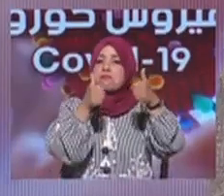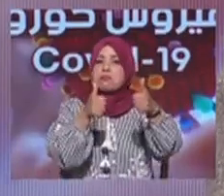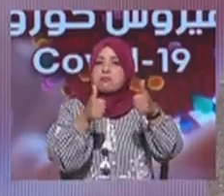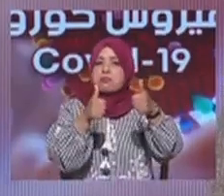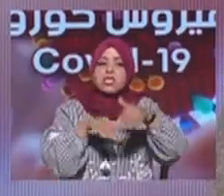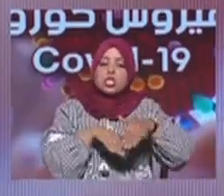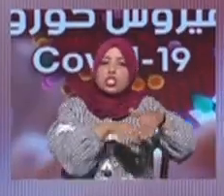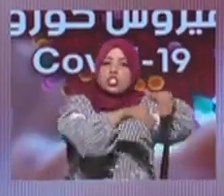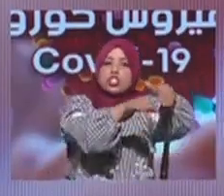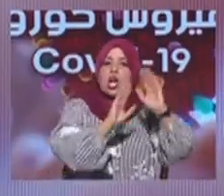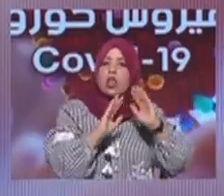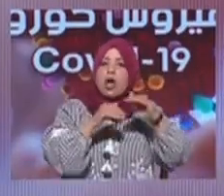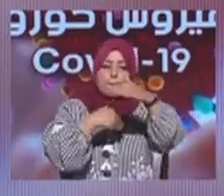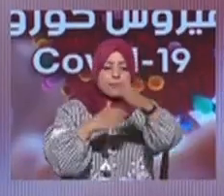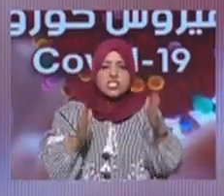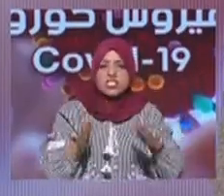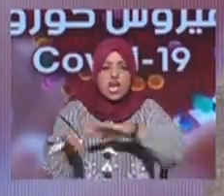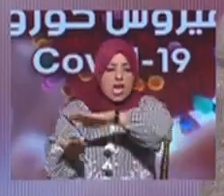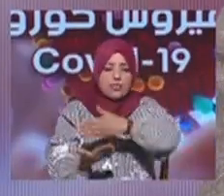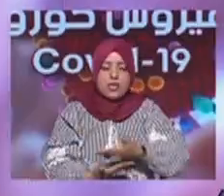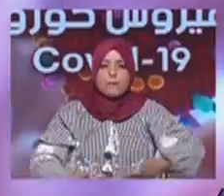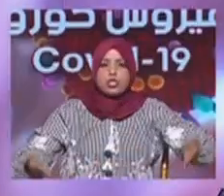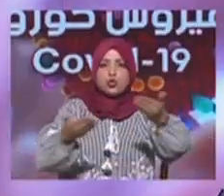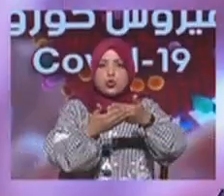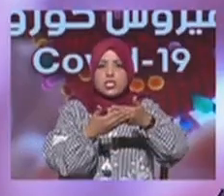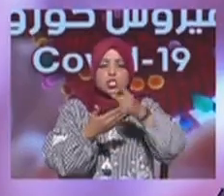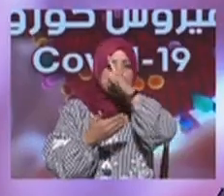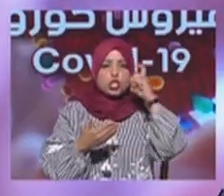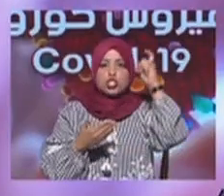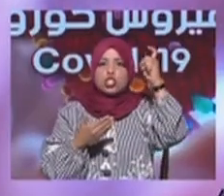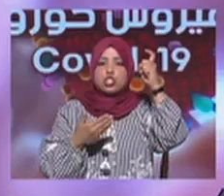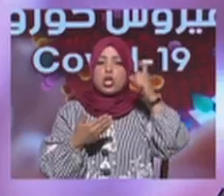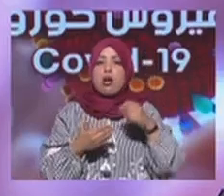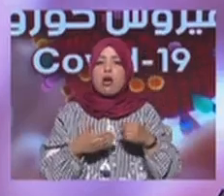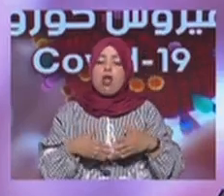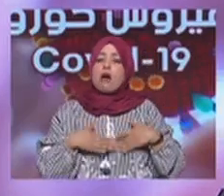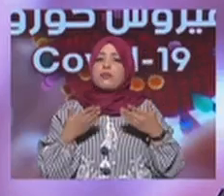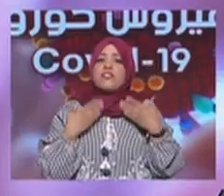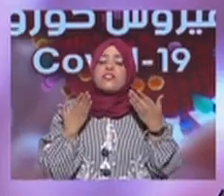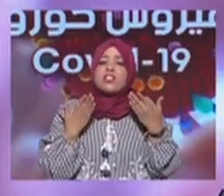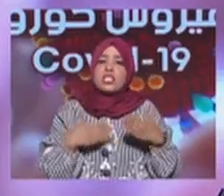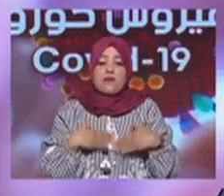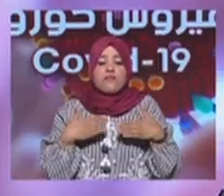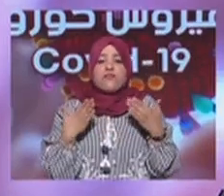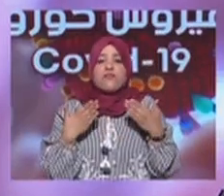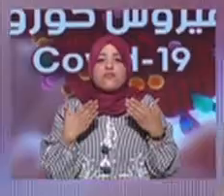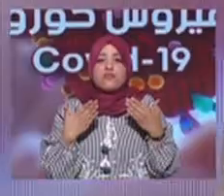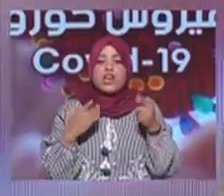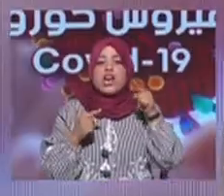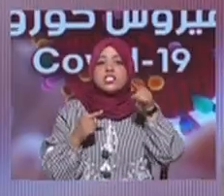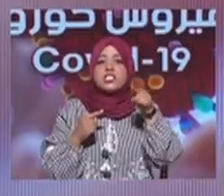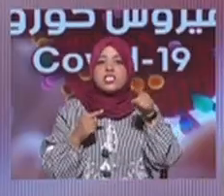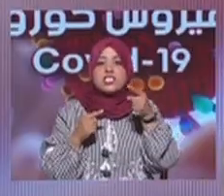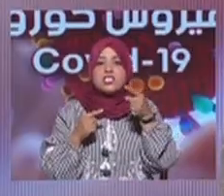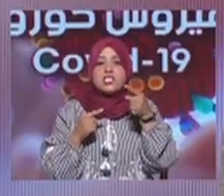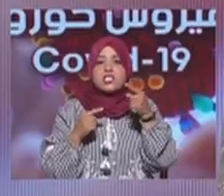في الاحاطه بالوضع الوبائي هذايا. نحسك متفائله شويه بالمقارنه مع الايامات الاخرى اللي هو ستريس. مازلت خايفه؟ انا